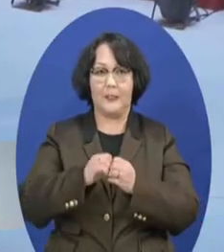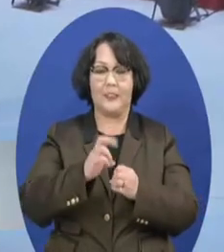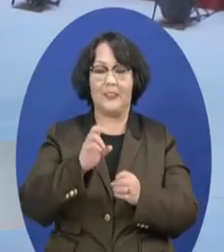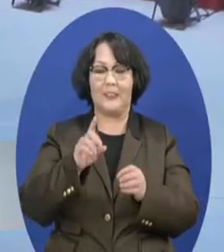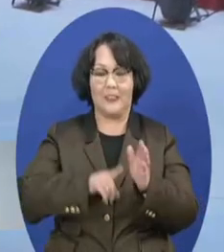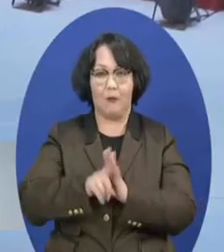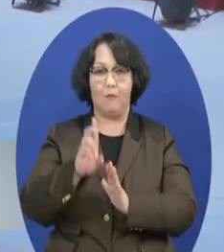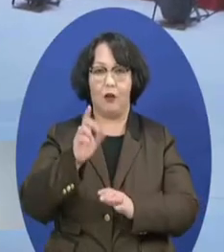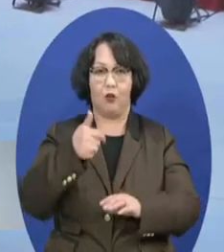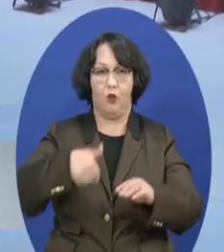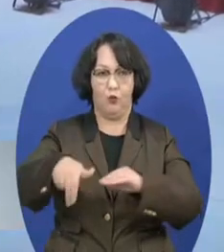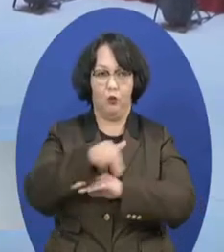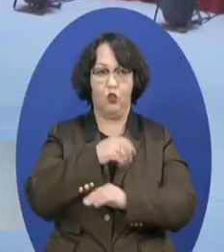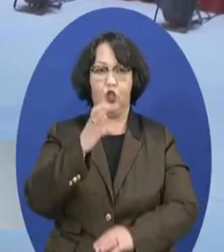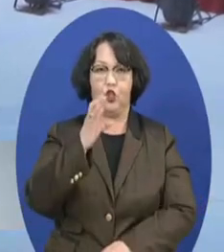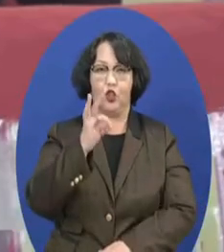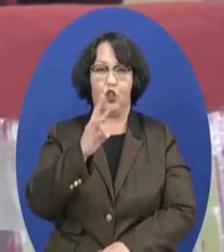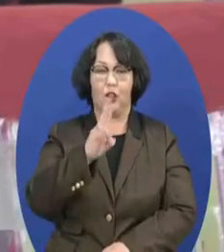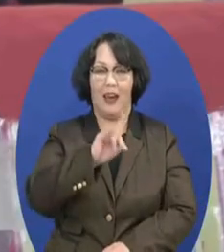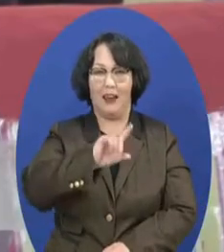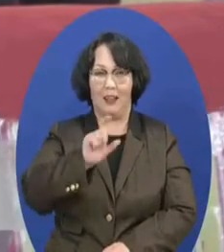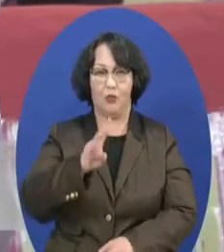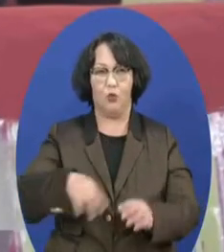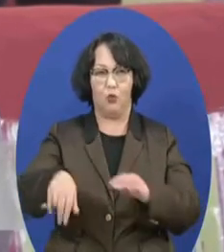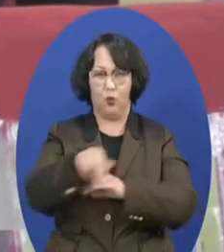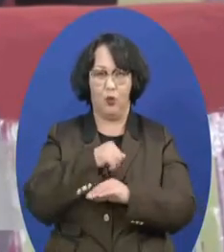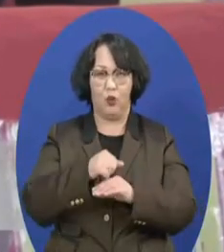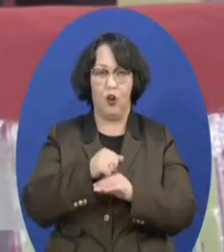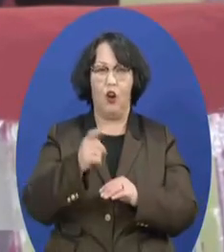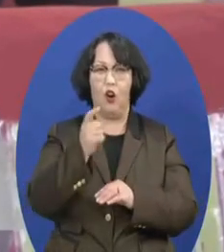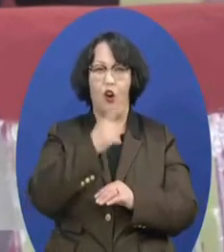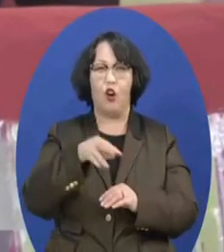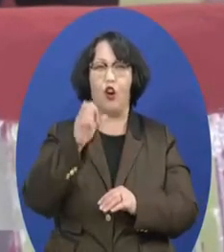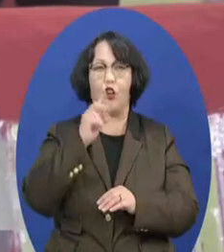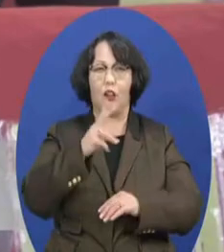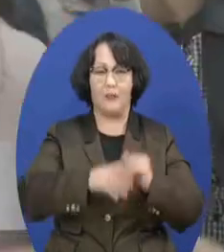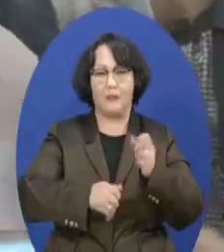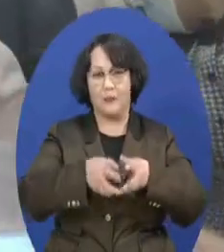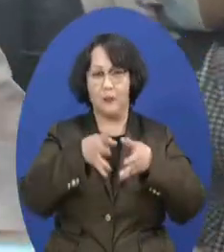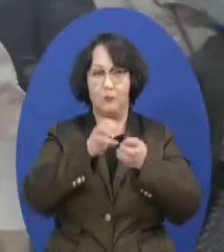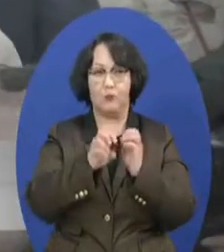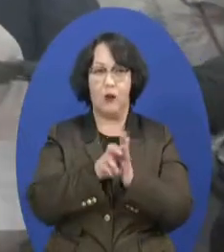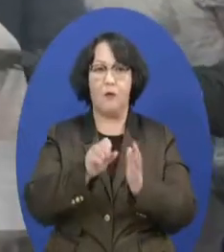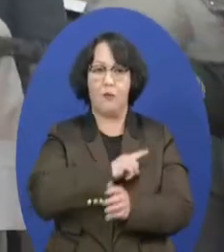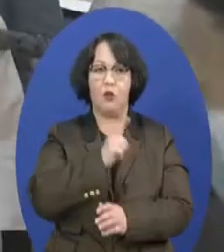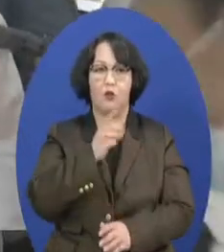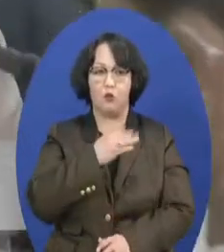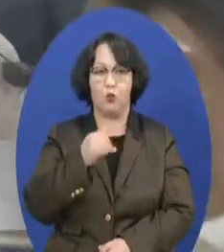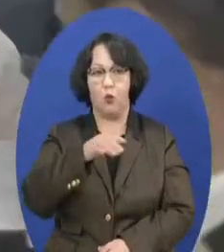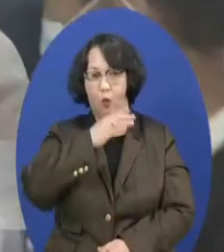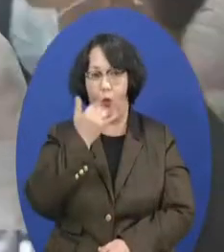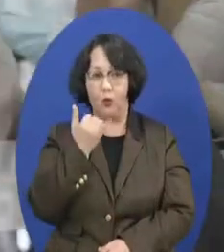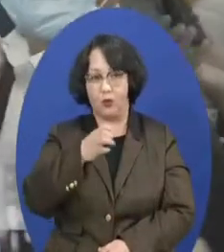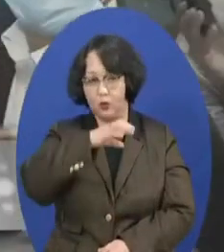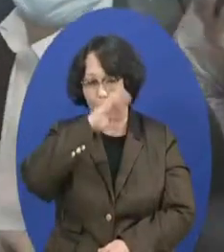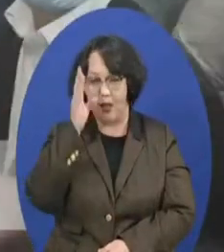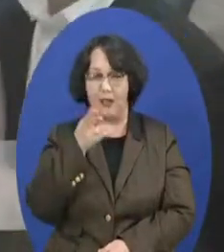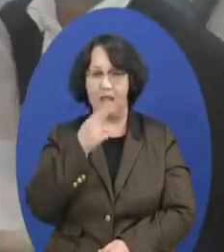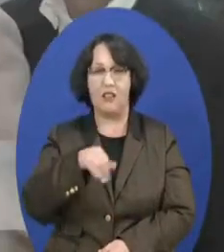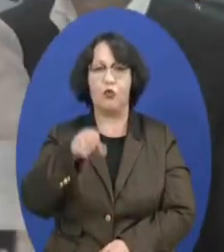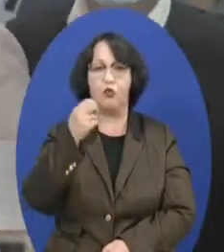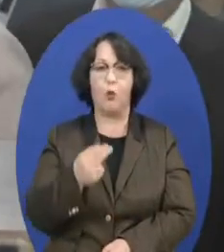Баянгол дүүргийн салхины дээр байрлах сөнгөн тайрхан дүүргэд бүхэл бүтэн хорооллыг хангах хэмжээний баян хошуу ус дулааны дид төв байгуулагдж